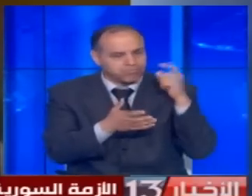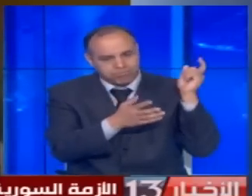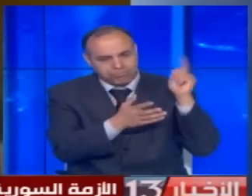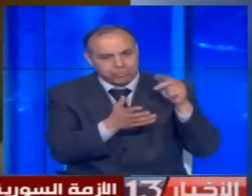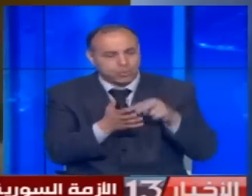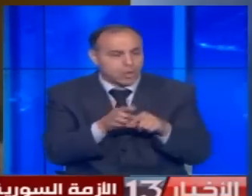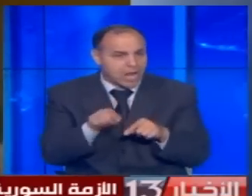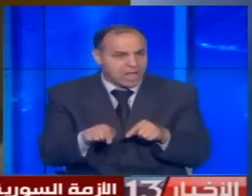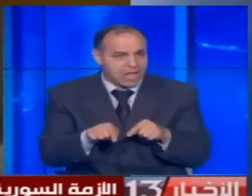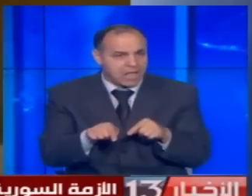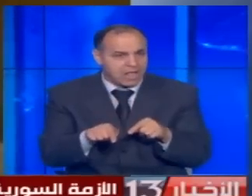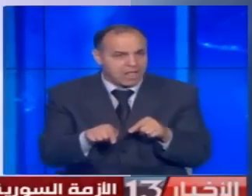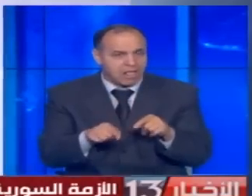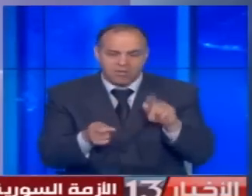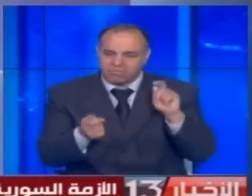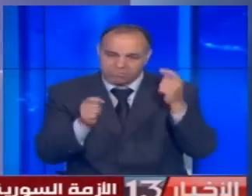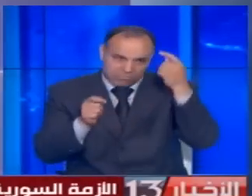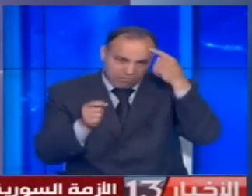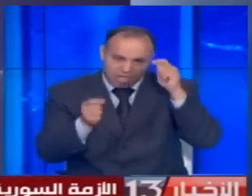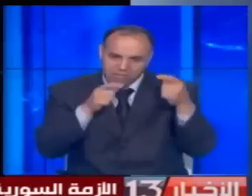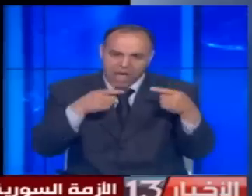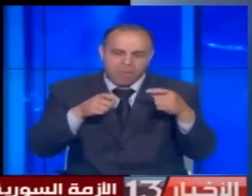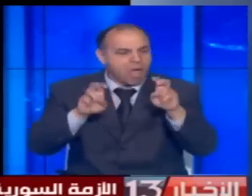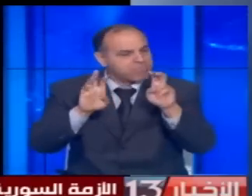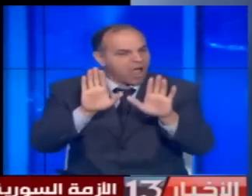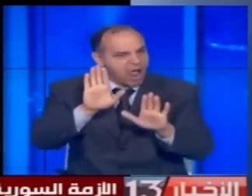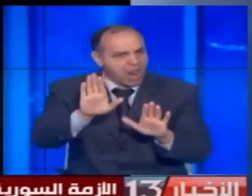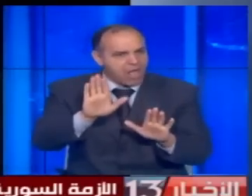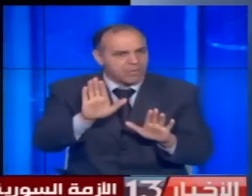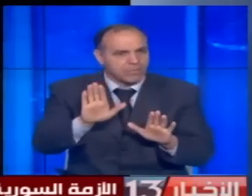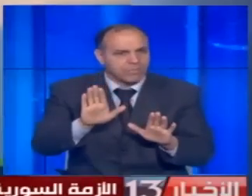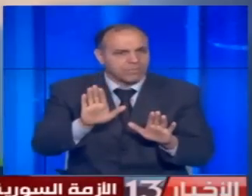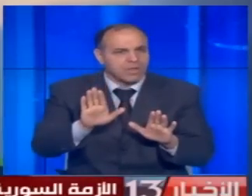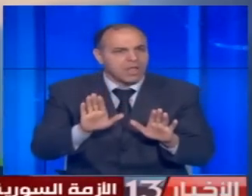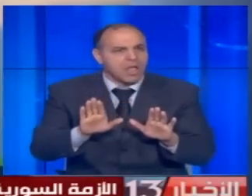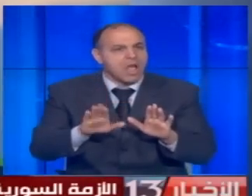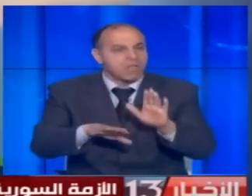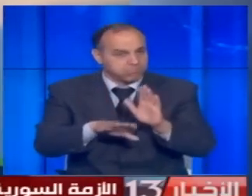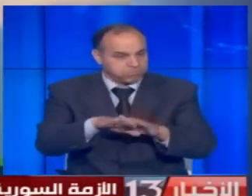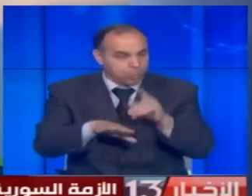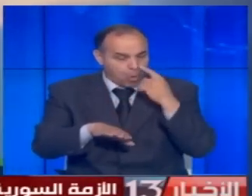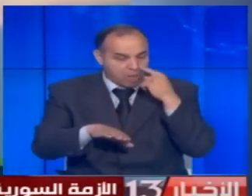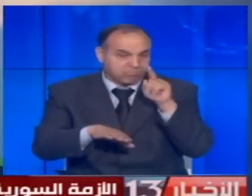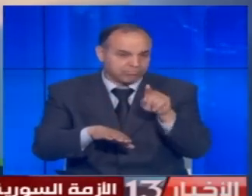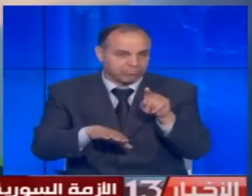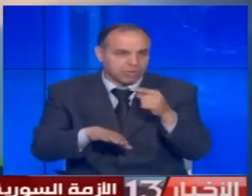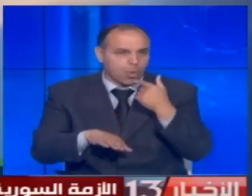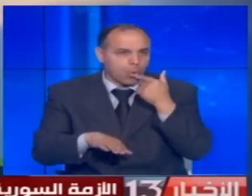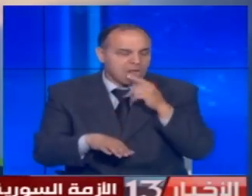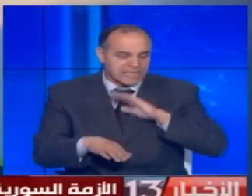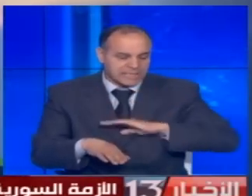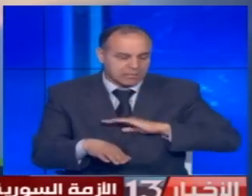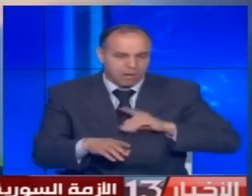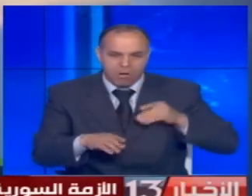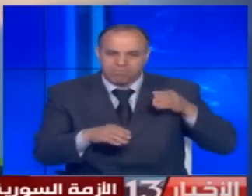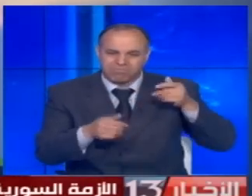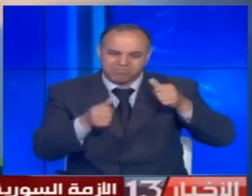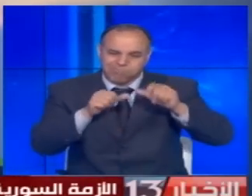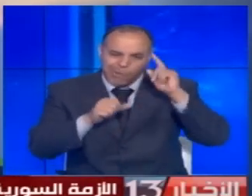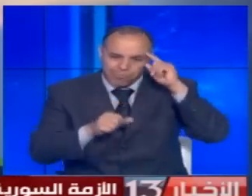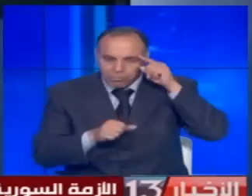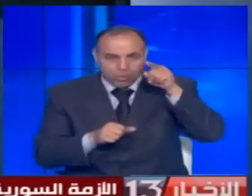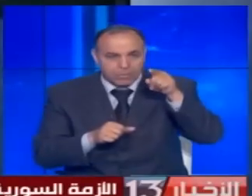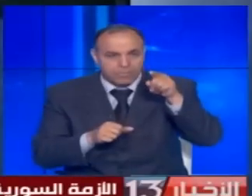سوريا لن تغير مسار الحرب ولكنها كانت طريقه لاظهار ان العالم نفذ صبره على الهجمات الكيمياويه